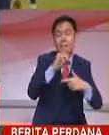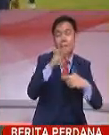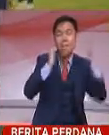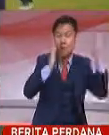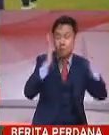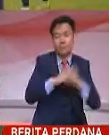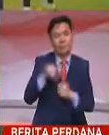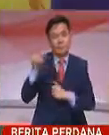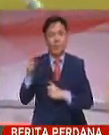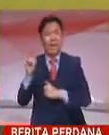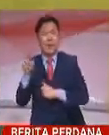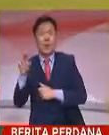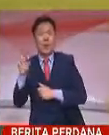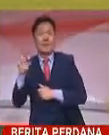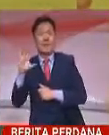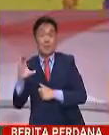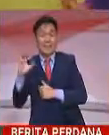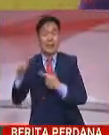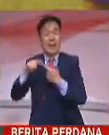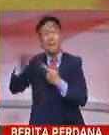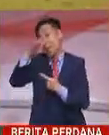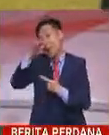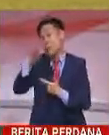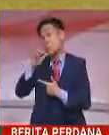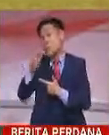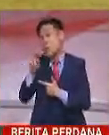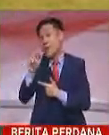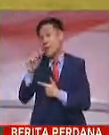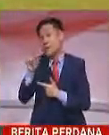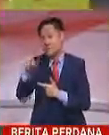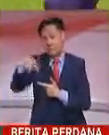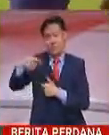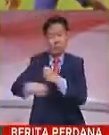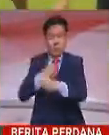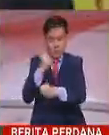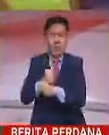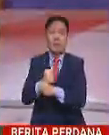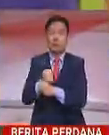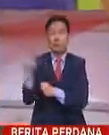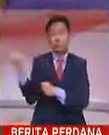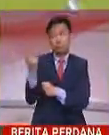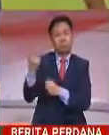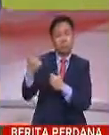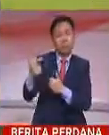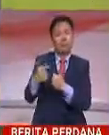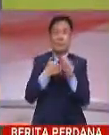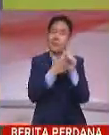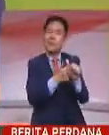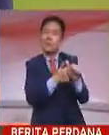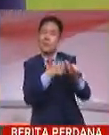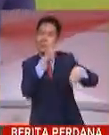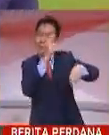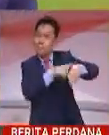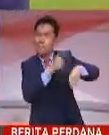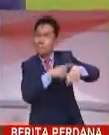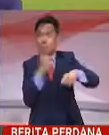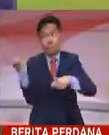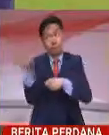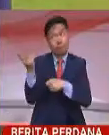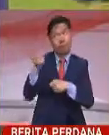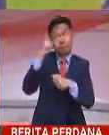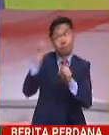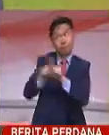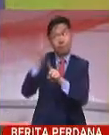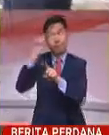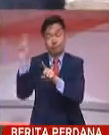pegawai MUFC serta pegawai Melaka United musim 2020 juga telah dibuat mengikut jadual yang dipersetujui kedua-dua pihak.